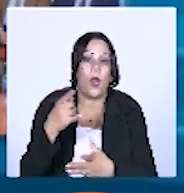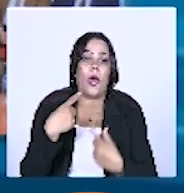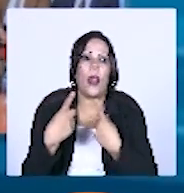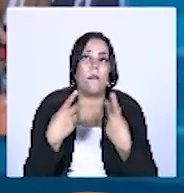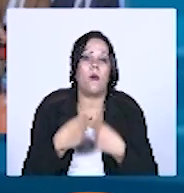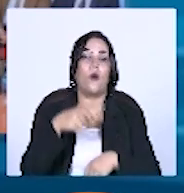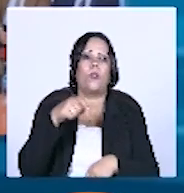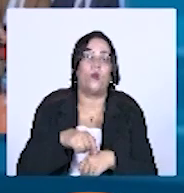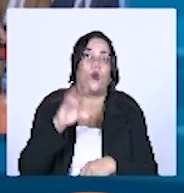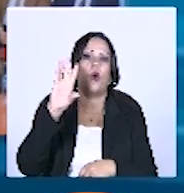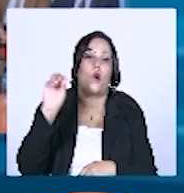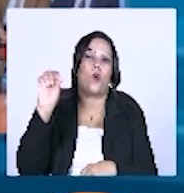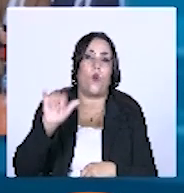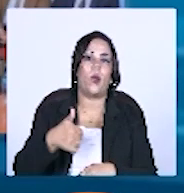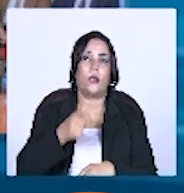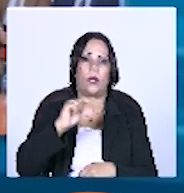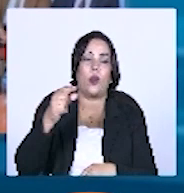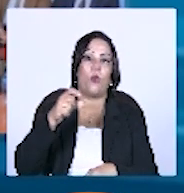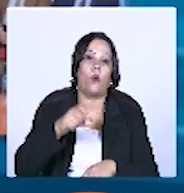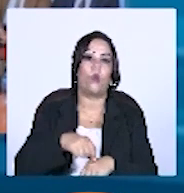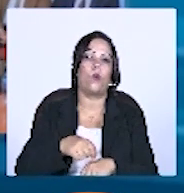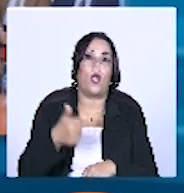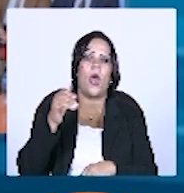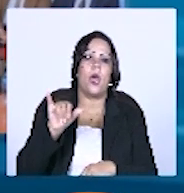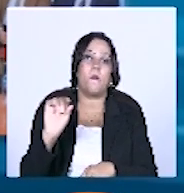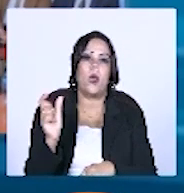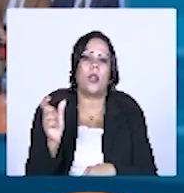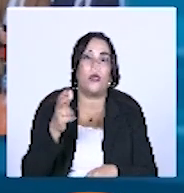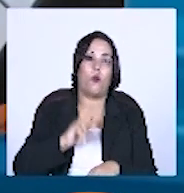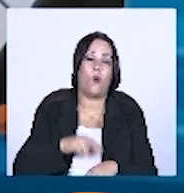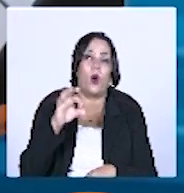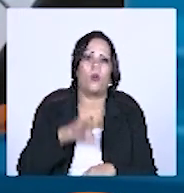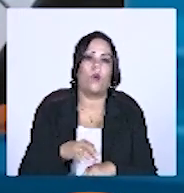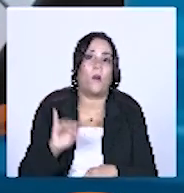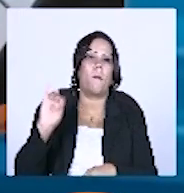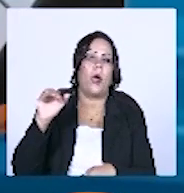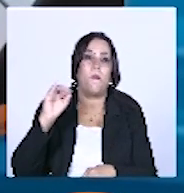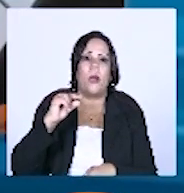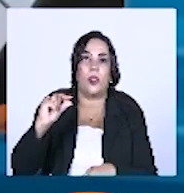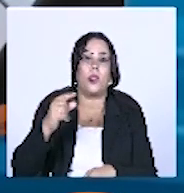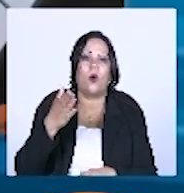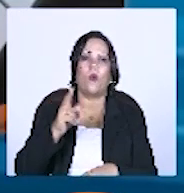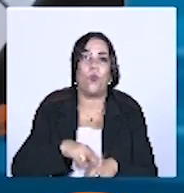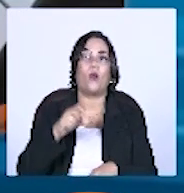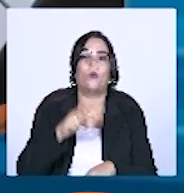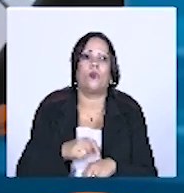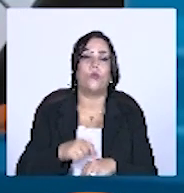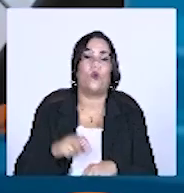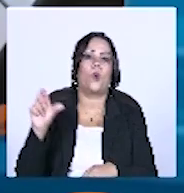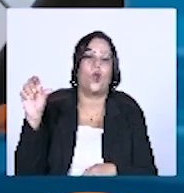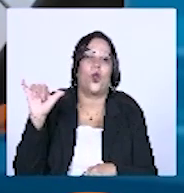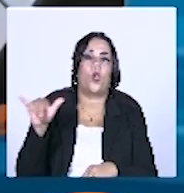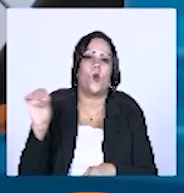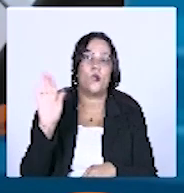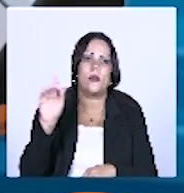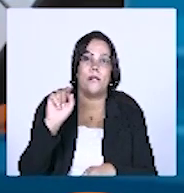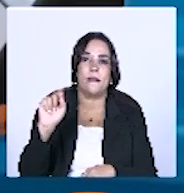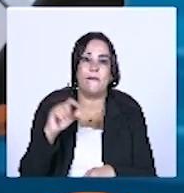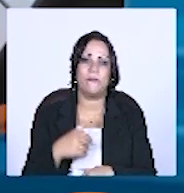الدكتوره هويده عدلي والدكتور ايمن عبد الوهاب والدكتور محمد ممدوح والدكتور يوسف ورداني